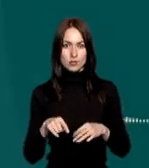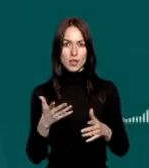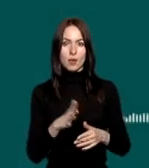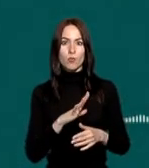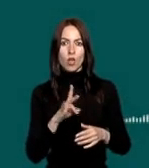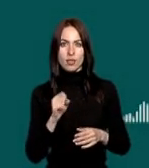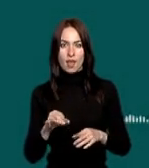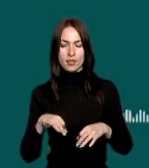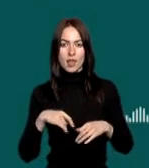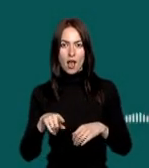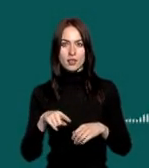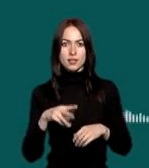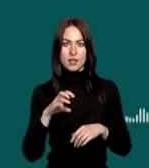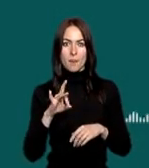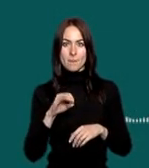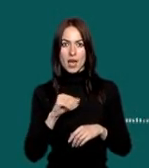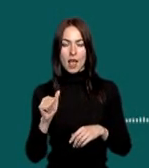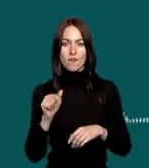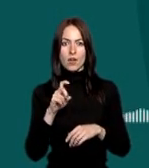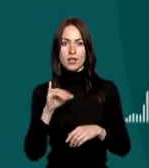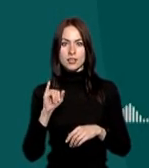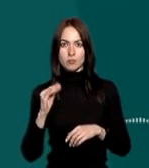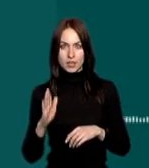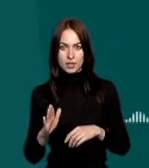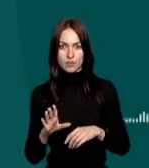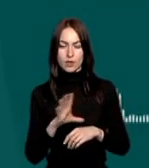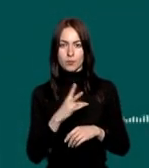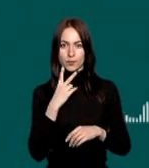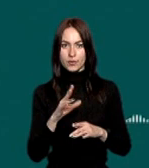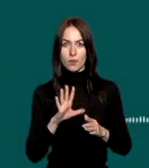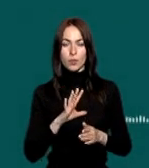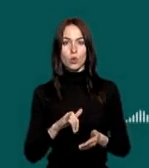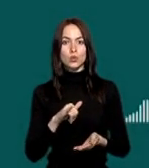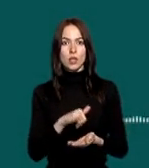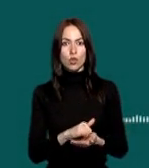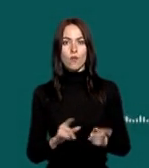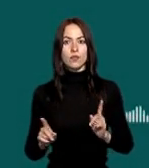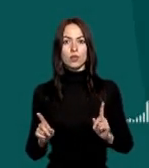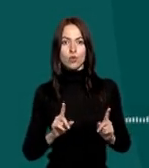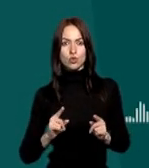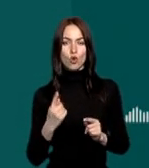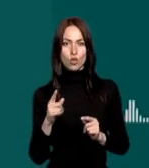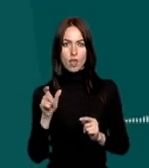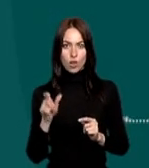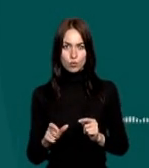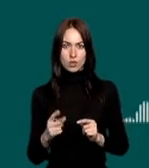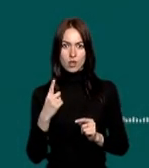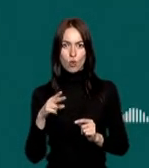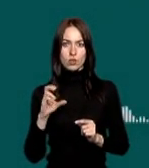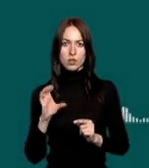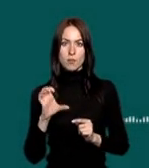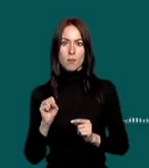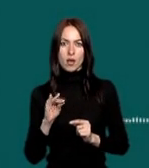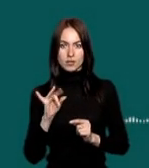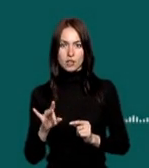трасі Арефа Зміїв. По приїзду було встановлено, що одна людина, один пасажир